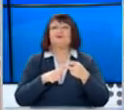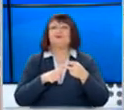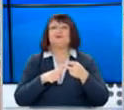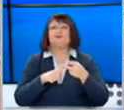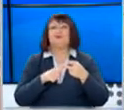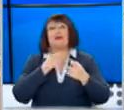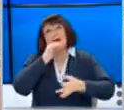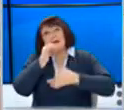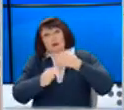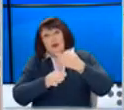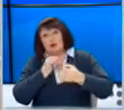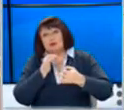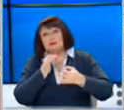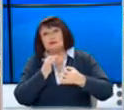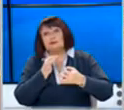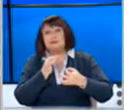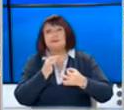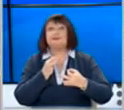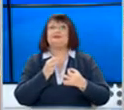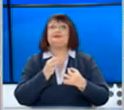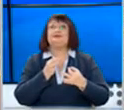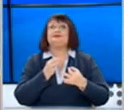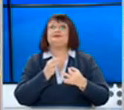μία αναφορά στον